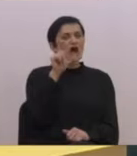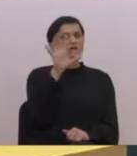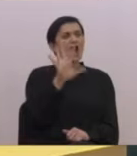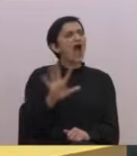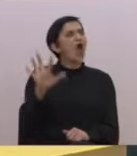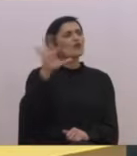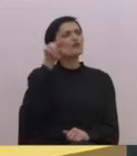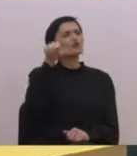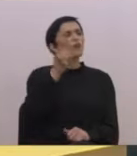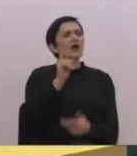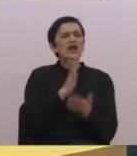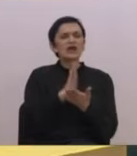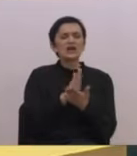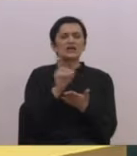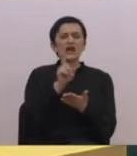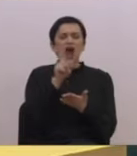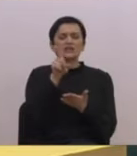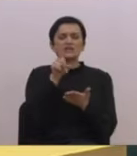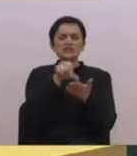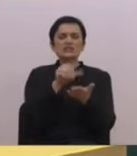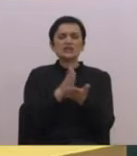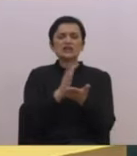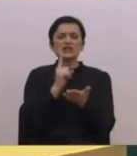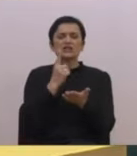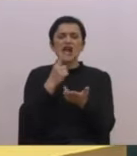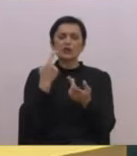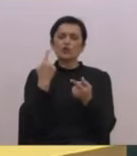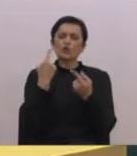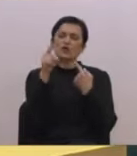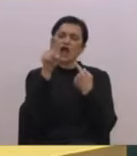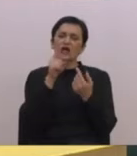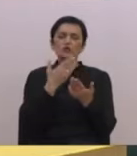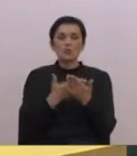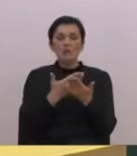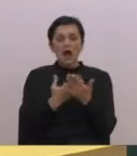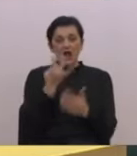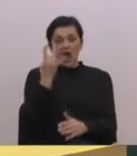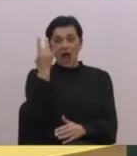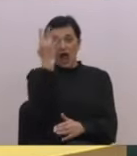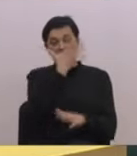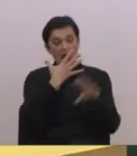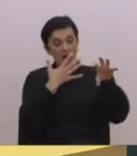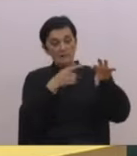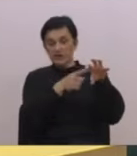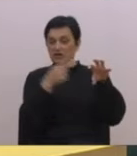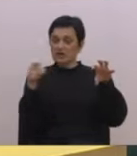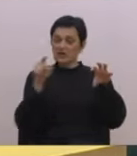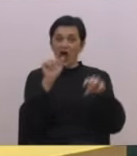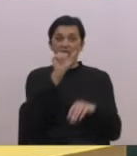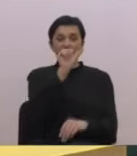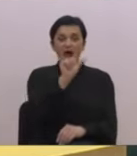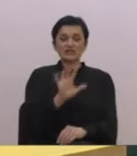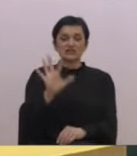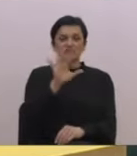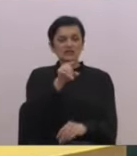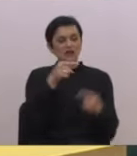ან კონკრეტულად რას წარმოადგენს ევროპა და რატო არის ის განსხვავებული მაგალითად აფრიკისგან? ან მაგალითად აზიისგან? ხო, აი